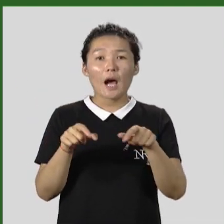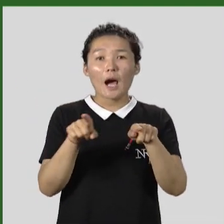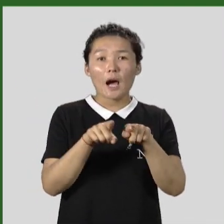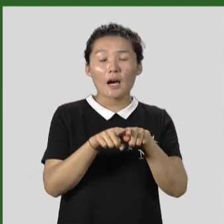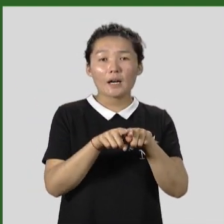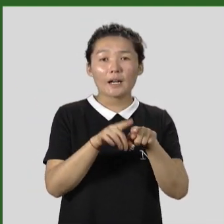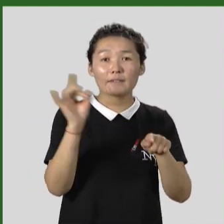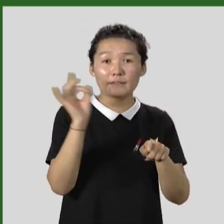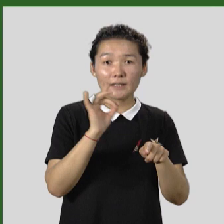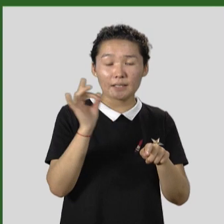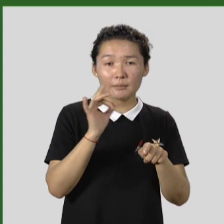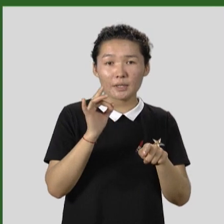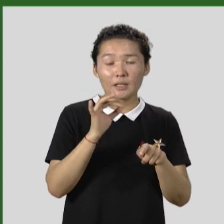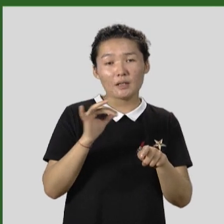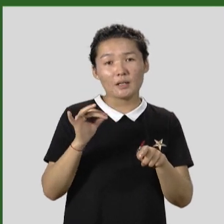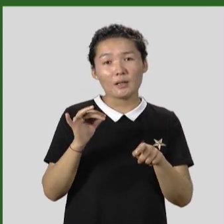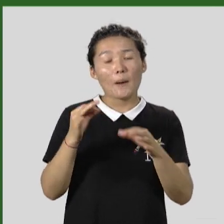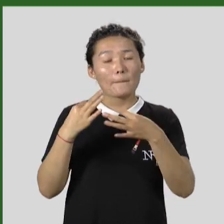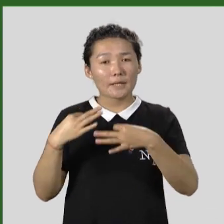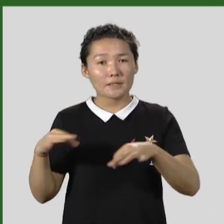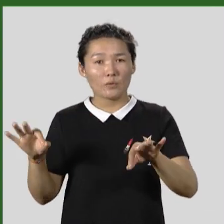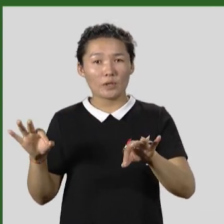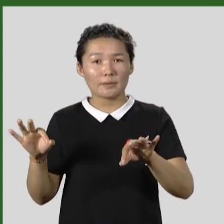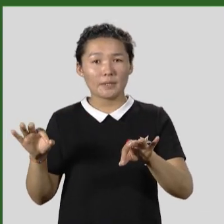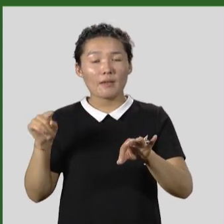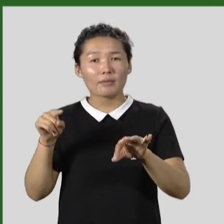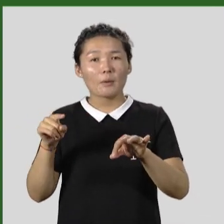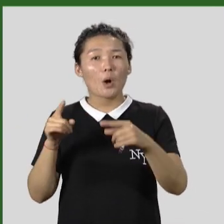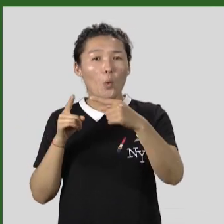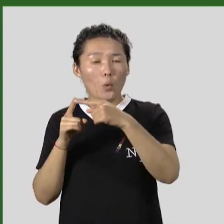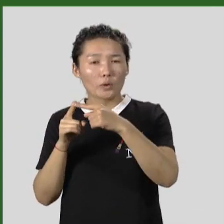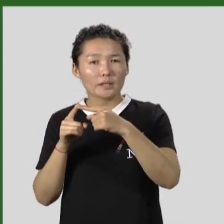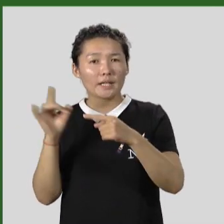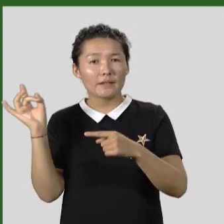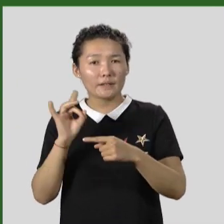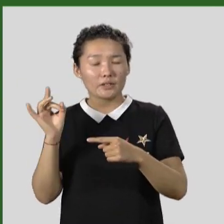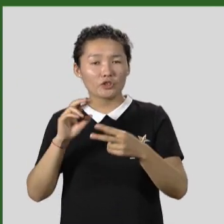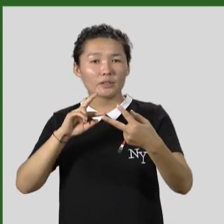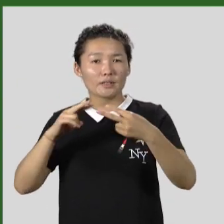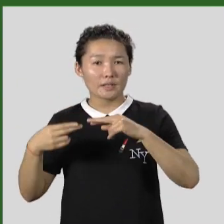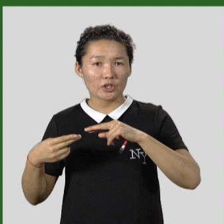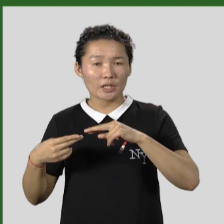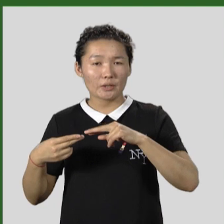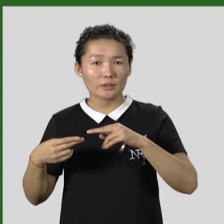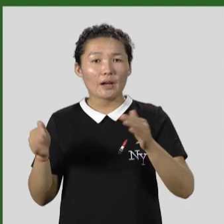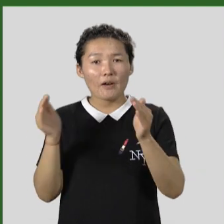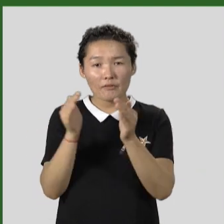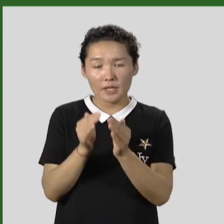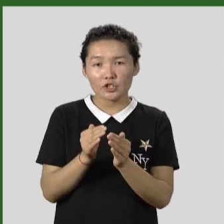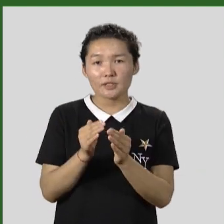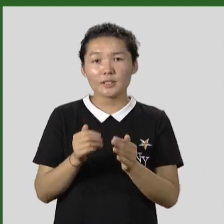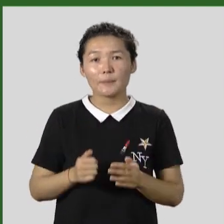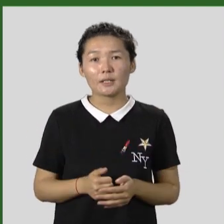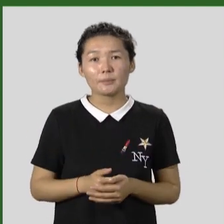площадей, произвольными – это где и углы, и величины искажаются в меньшей